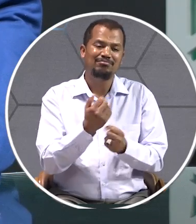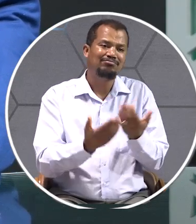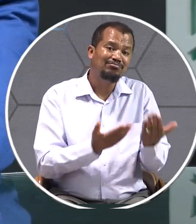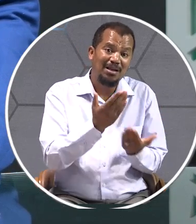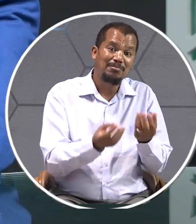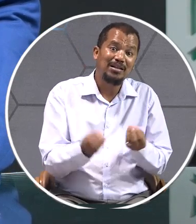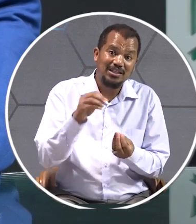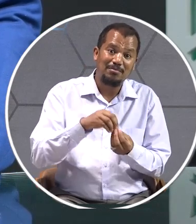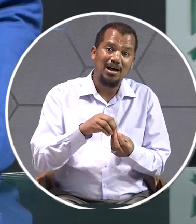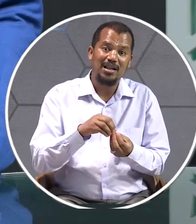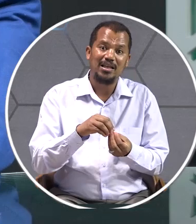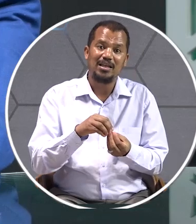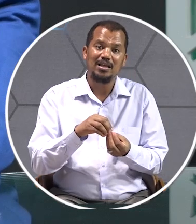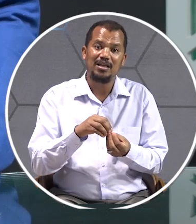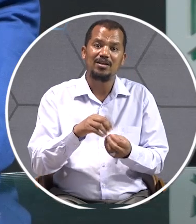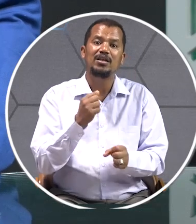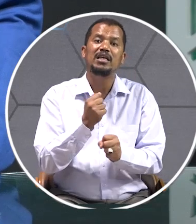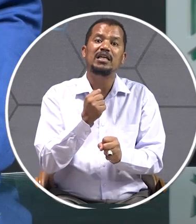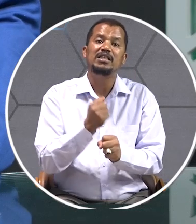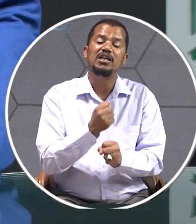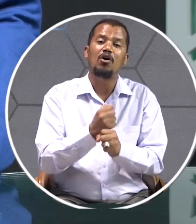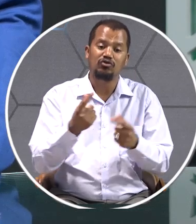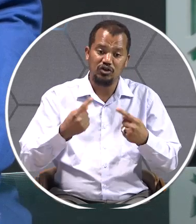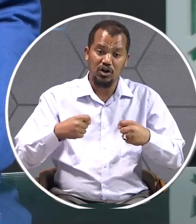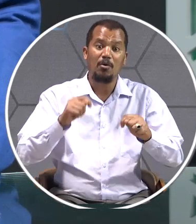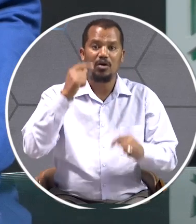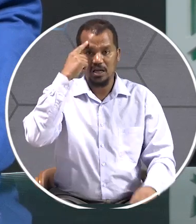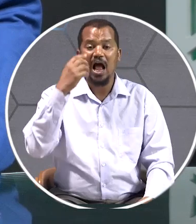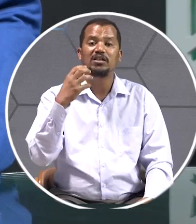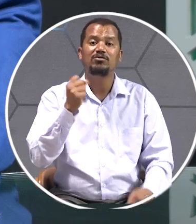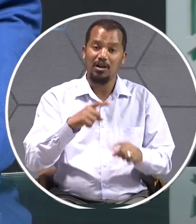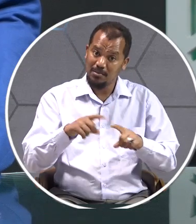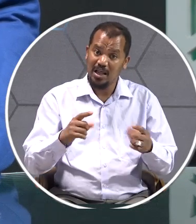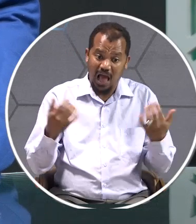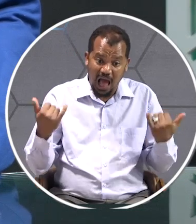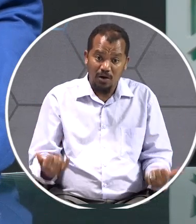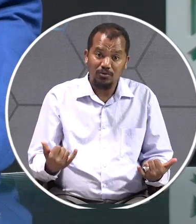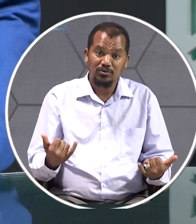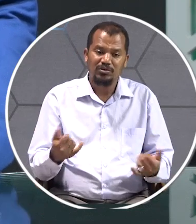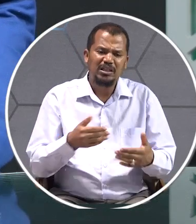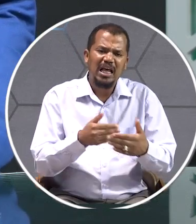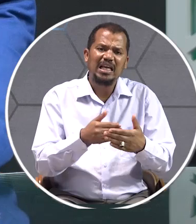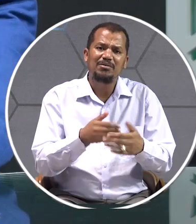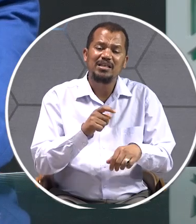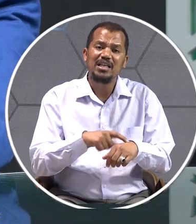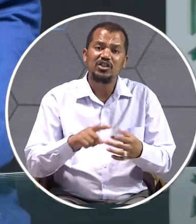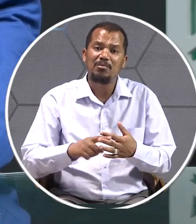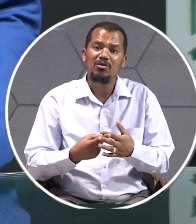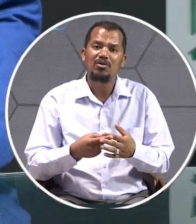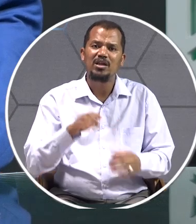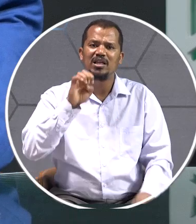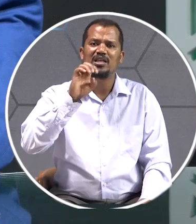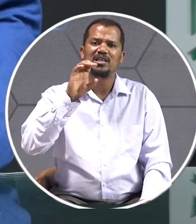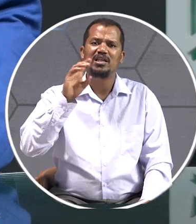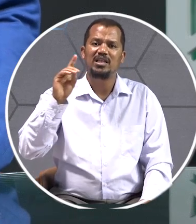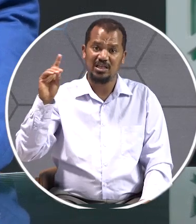ከማገልገል በተጨማሪ የተለያዩ ስራዎችን እንደሞከር ካስታውሳለሁ በተለይ አሁን ደግሞ ከቅርብ ጊዜ ወዲህ የሲቲዲ